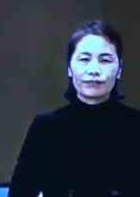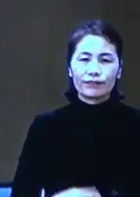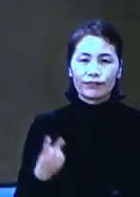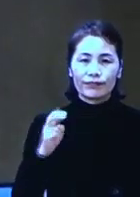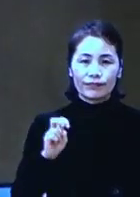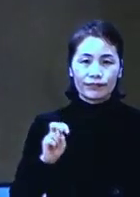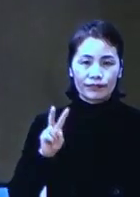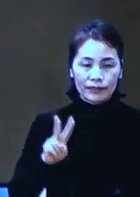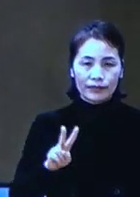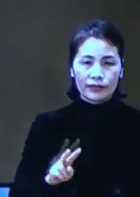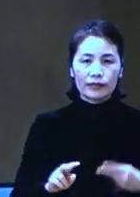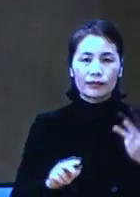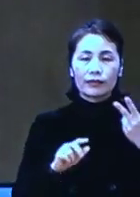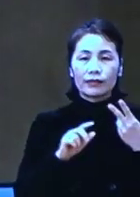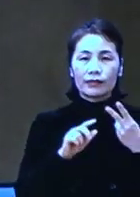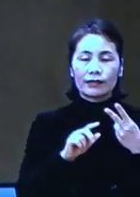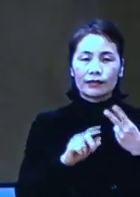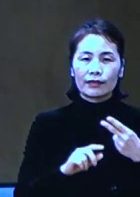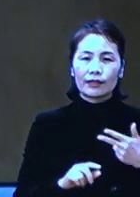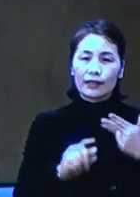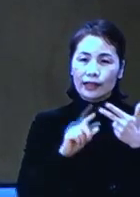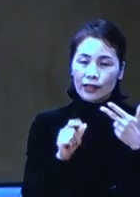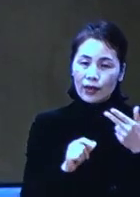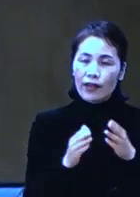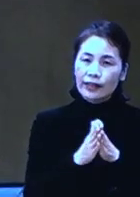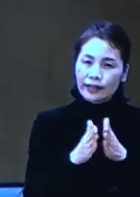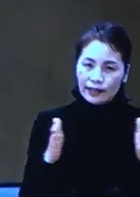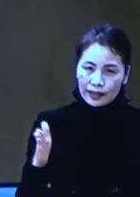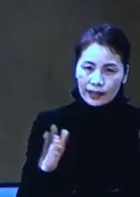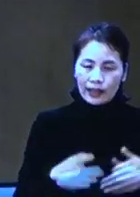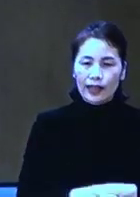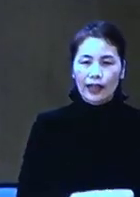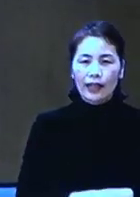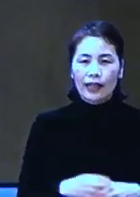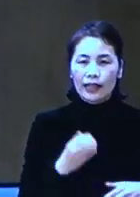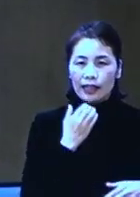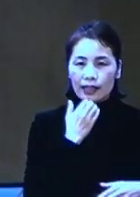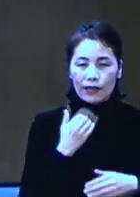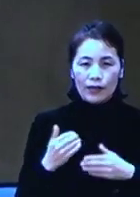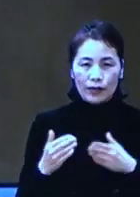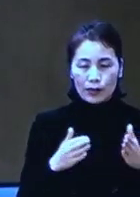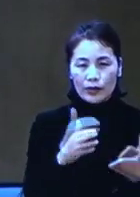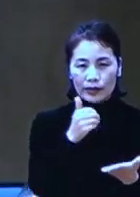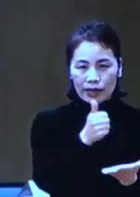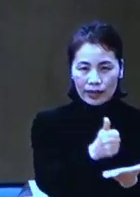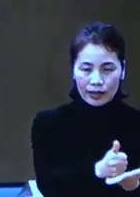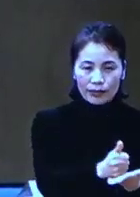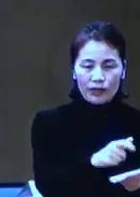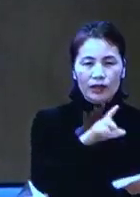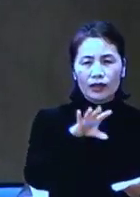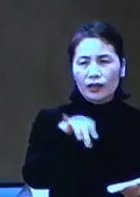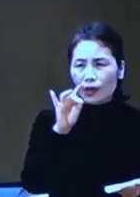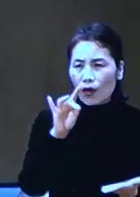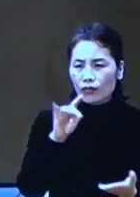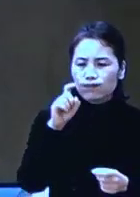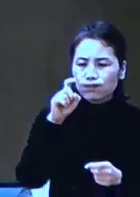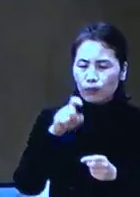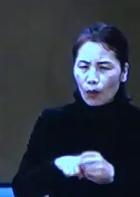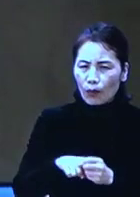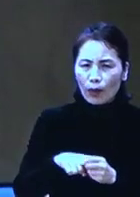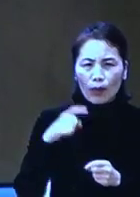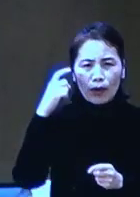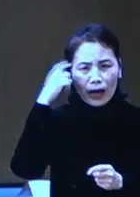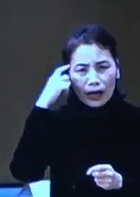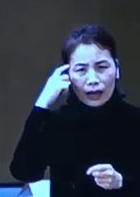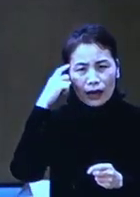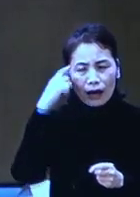2022년 7월 임기를 시작한 김동연 표 도정은 처음 내세웠던 목표도 의지도 모두 잃은 채